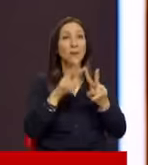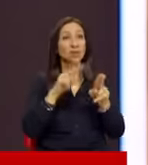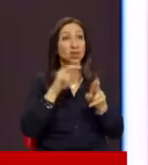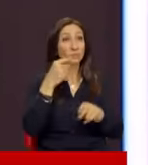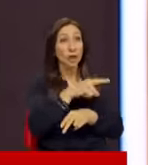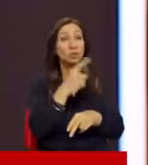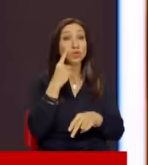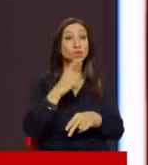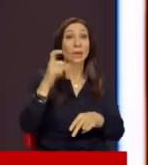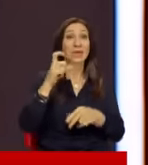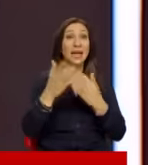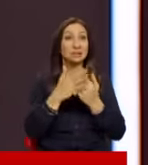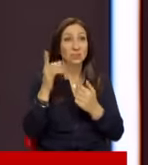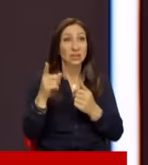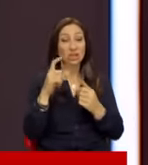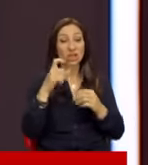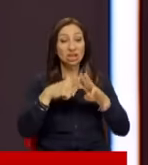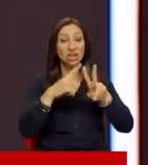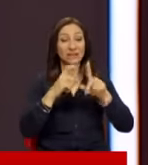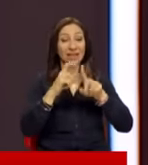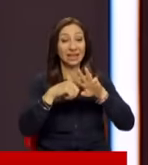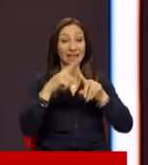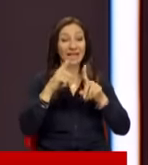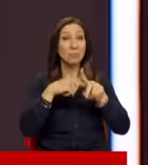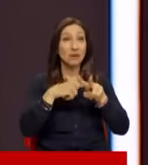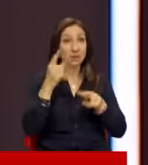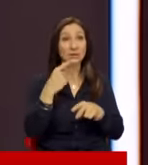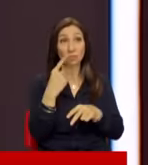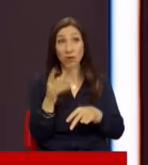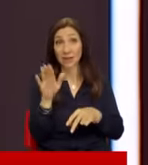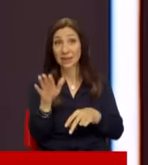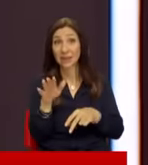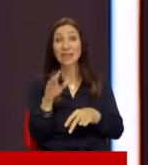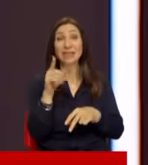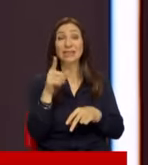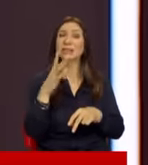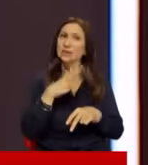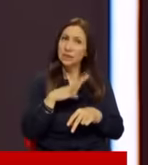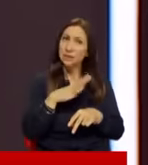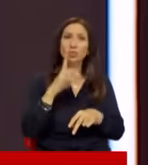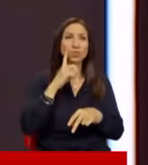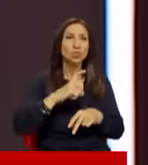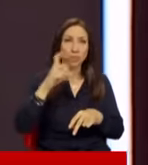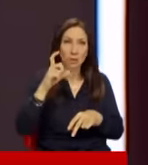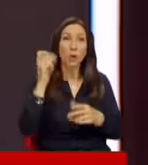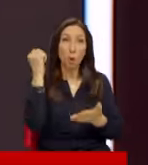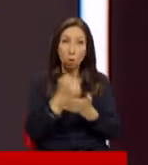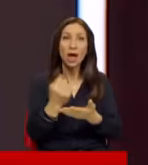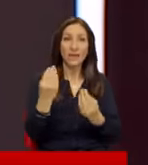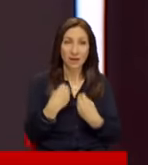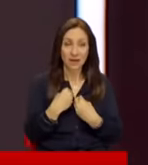Şimşek'e ve Cumhurbaşkanı Yardımcısı Cevdet Yılmaz'a. Demişler ki siz isterseniz Cumhurbaşkanımız da